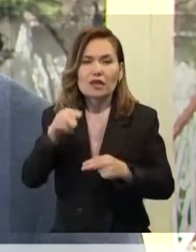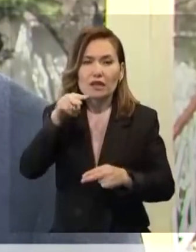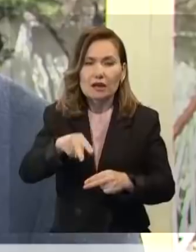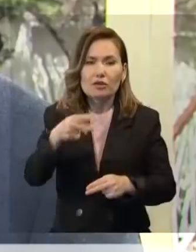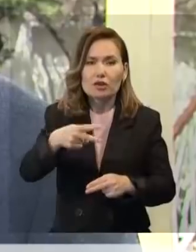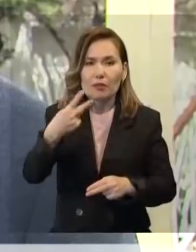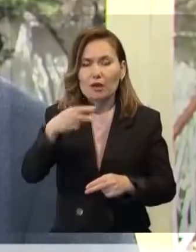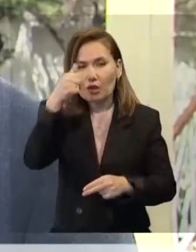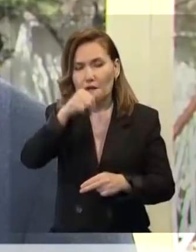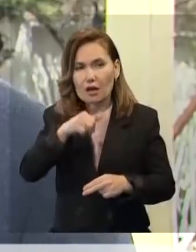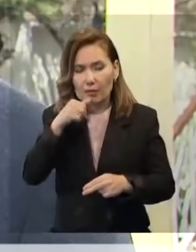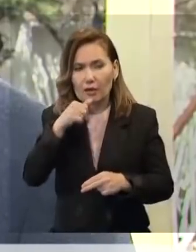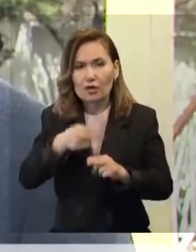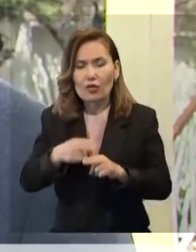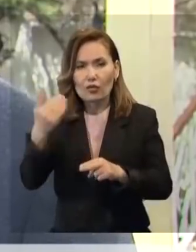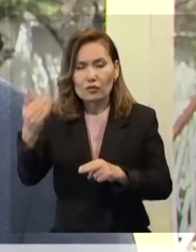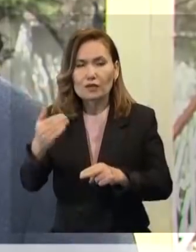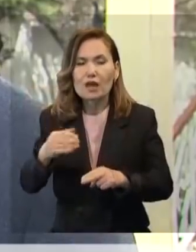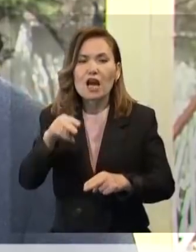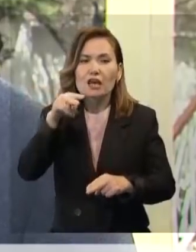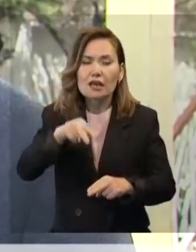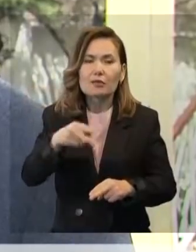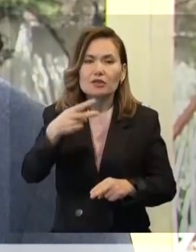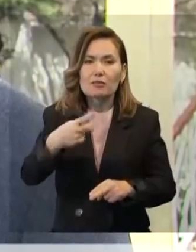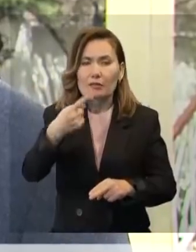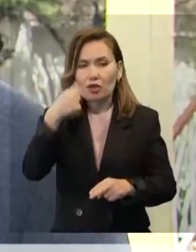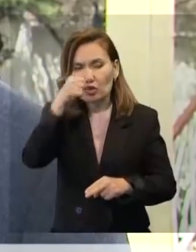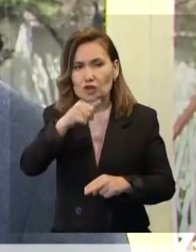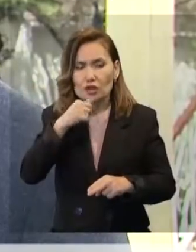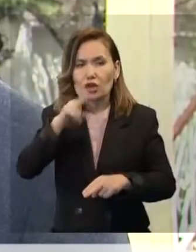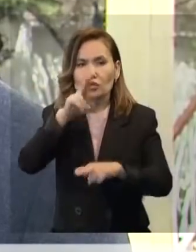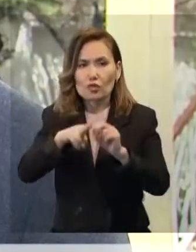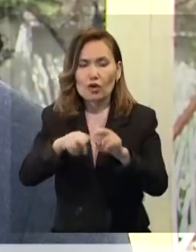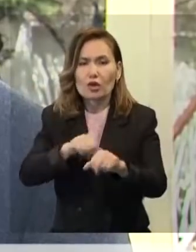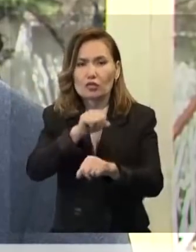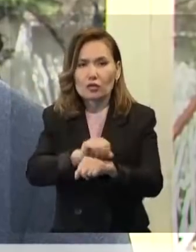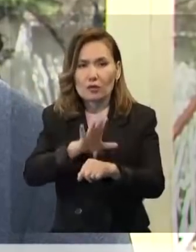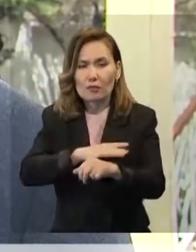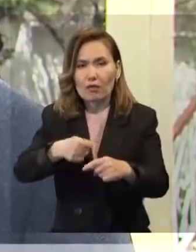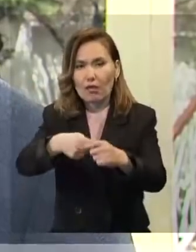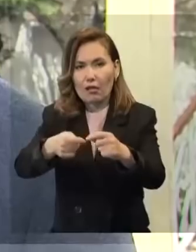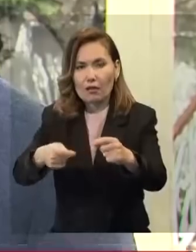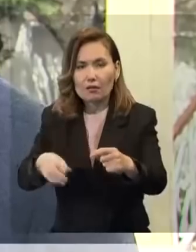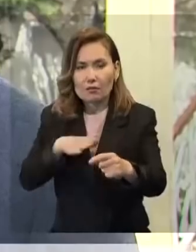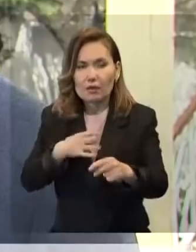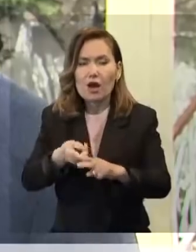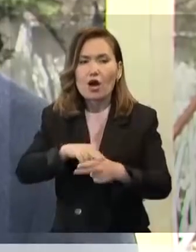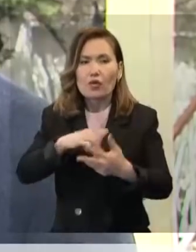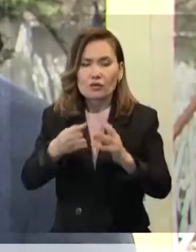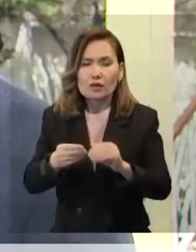сол 21 жылдың өзінде олар жұмыс қарқына дұрыс жүрмегендіктен біз жаңа келісім шартты